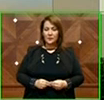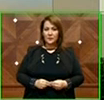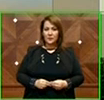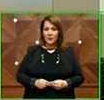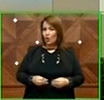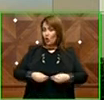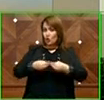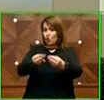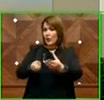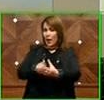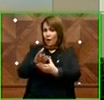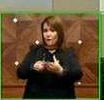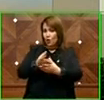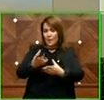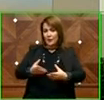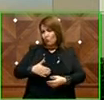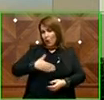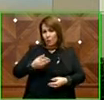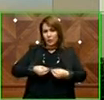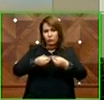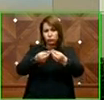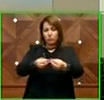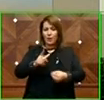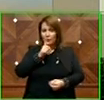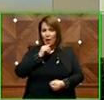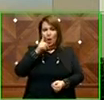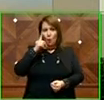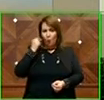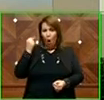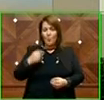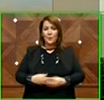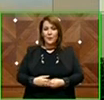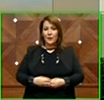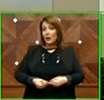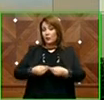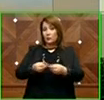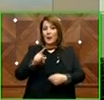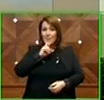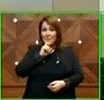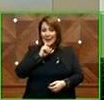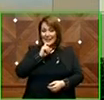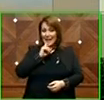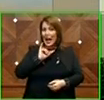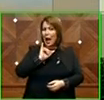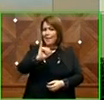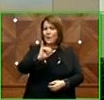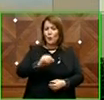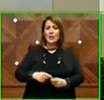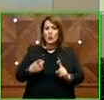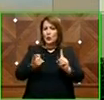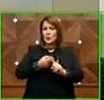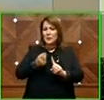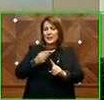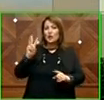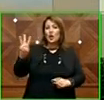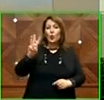معطيات اللي حبيت نعطيكم لسيداتي وسادتي، بخاصة معطيات أخرى يعني متعلقة بكل ولاية يظهر